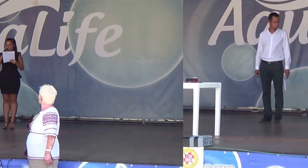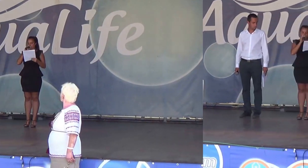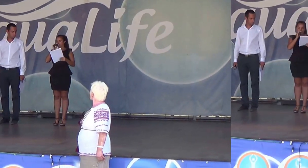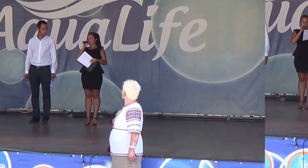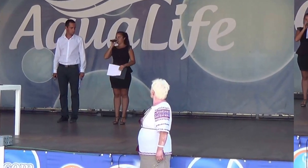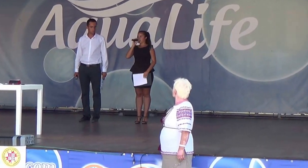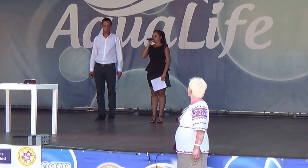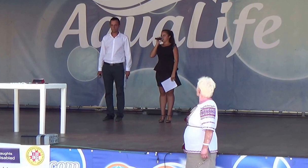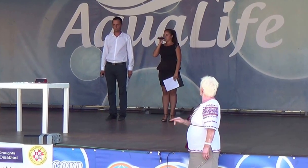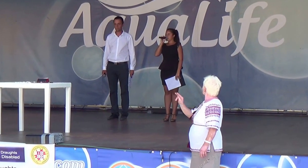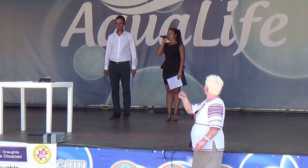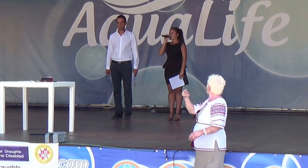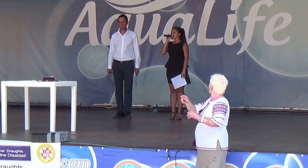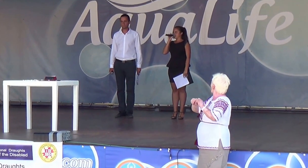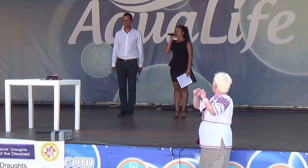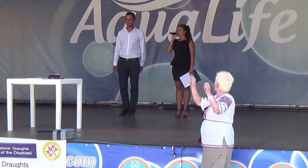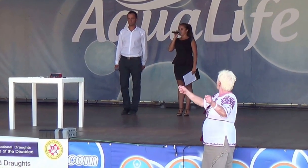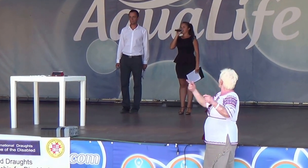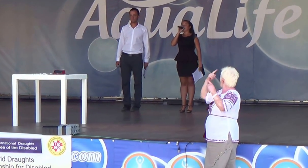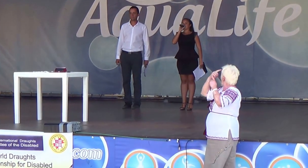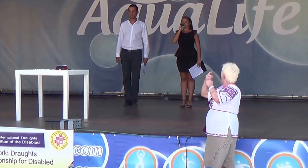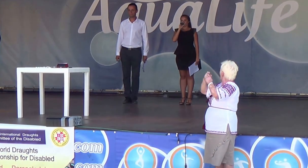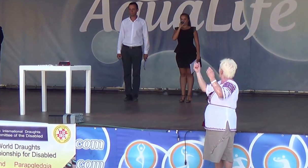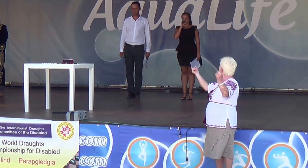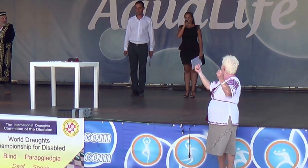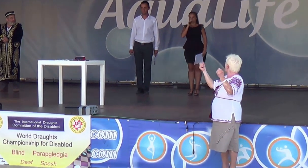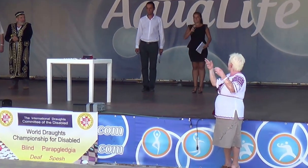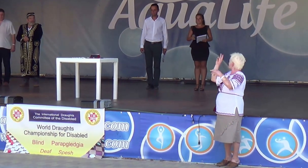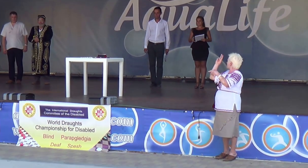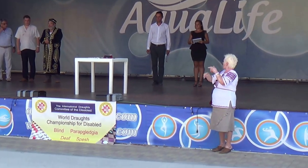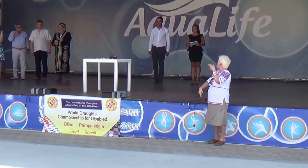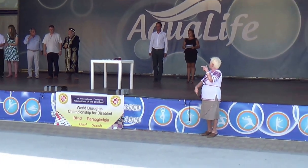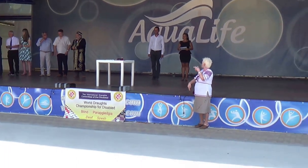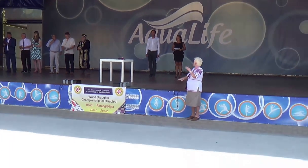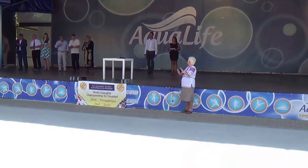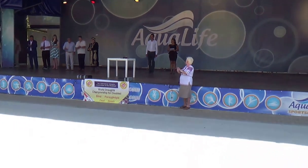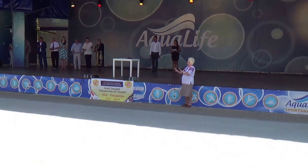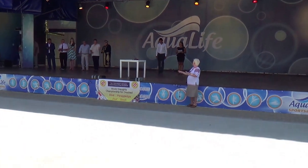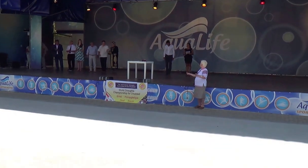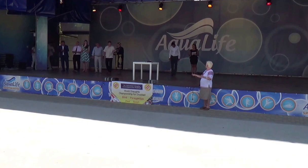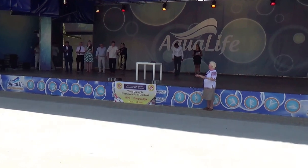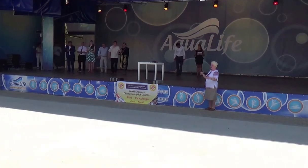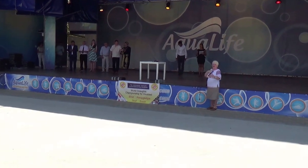Торжественное открытие чемпионата мира объявляется законченной.